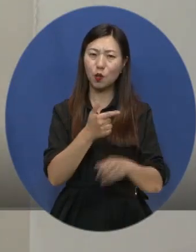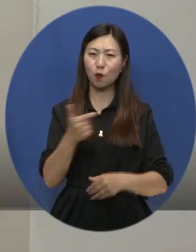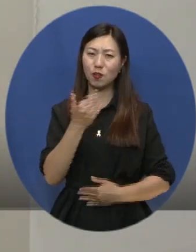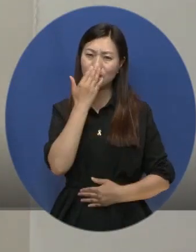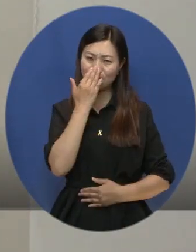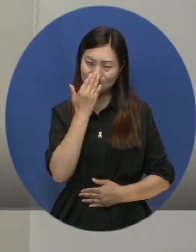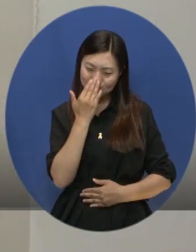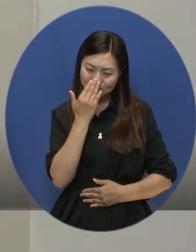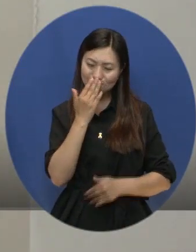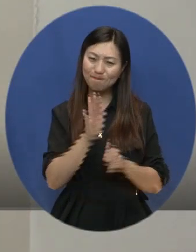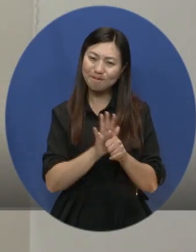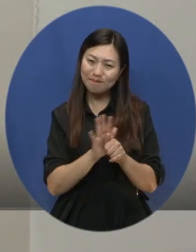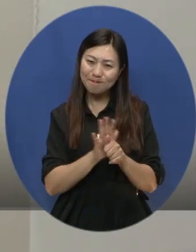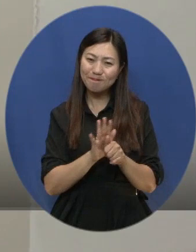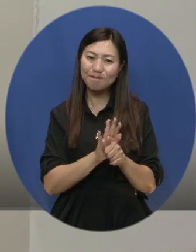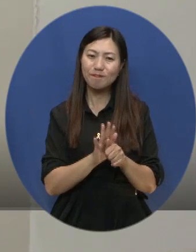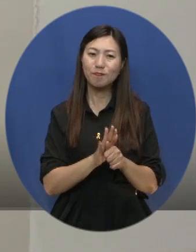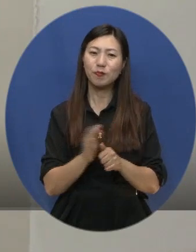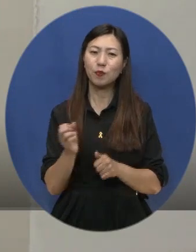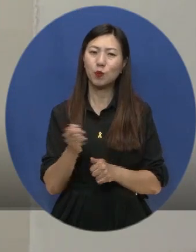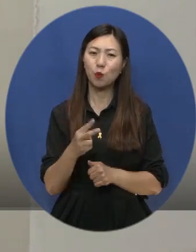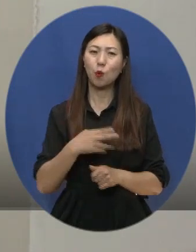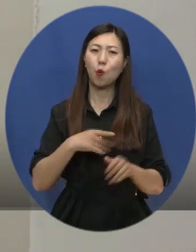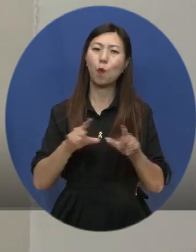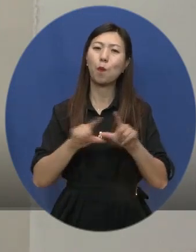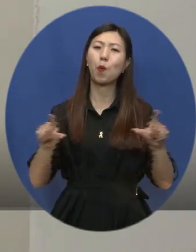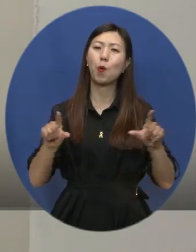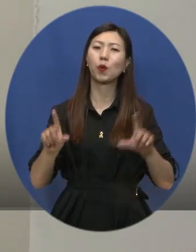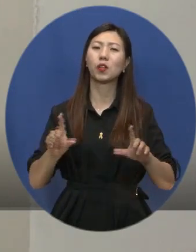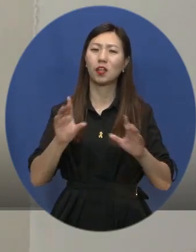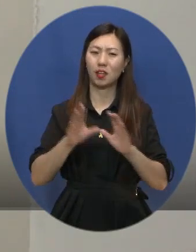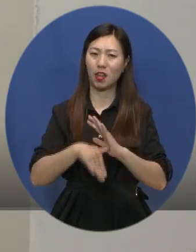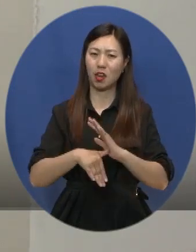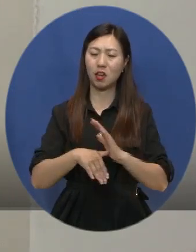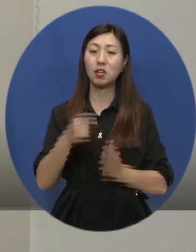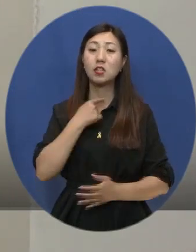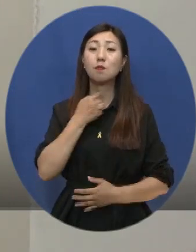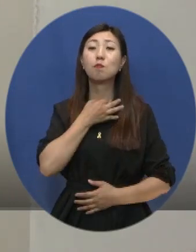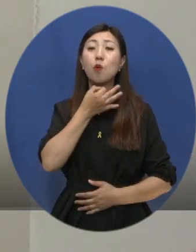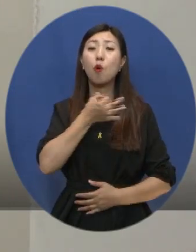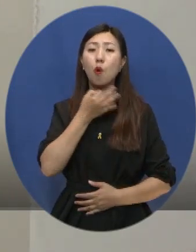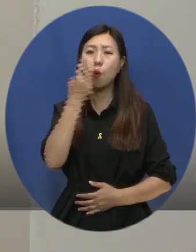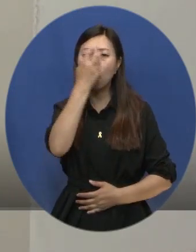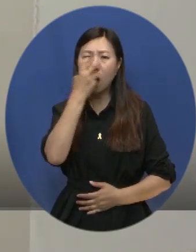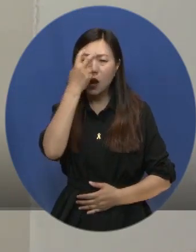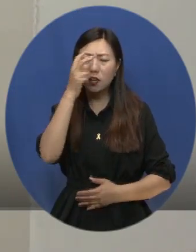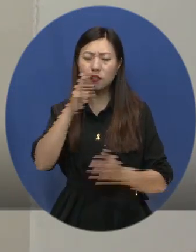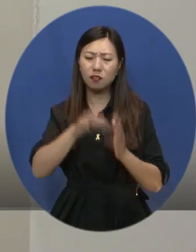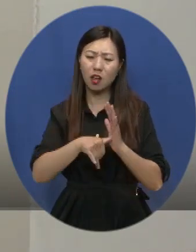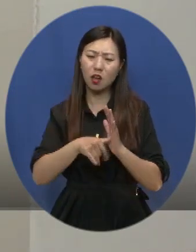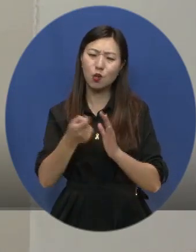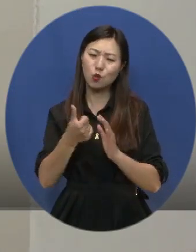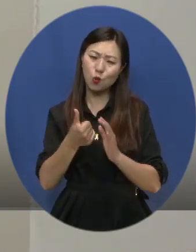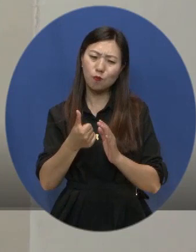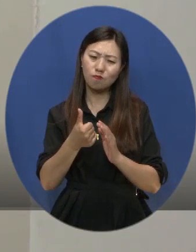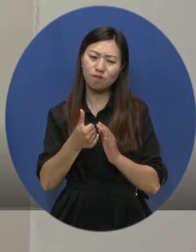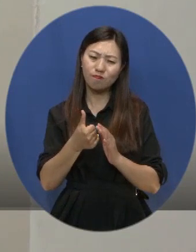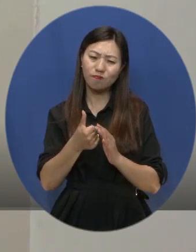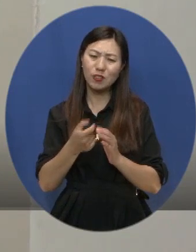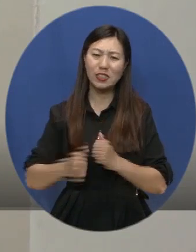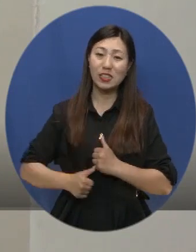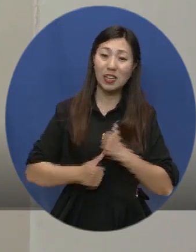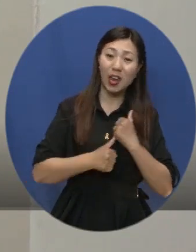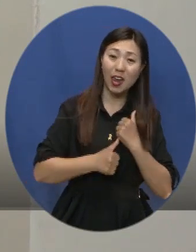너무 항상 친절하시고 그리고 제가 평상시에 목 관리 같은 거에서 굉장히 소홀했었는데 교수님 아까 하신 말씀을